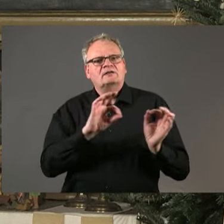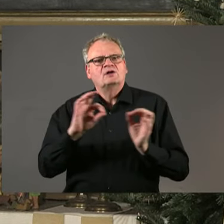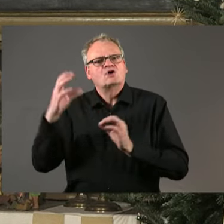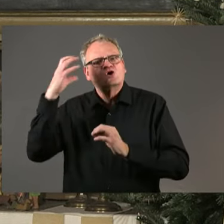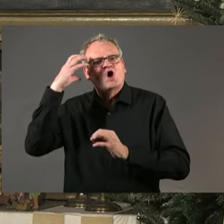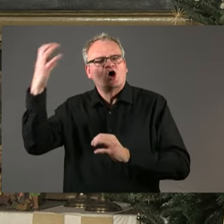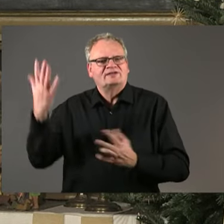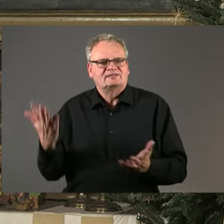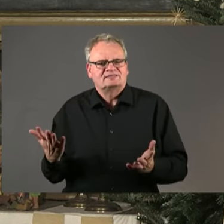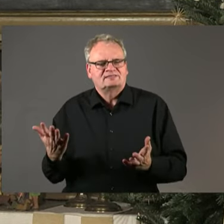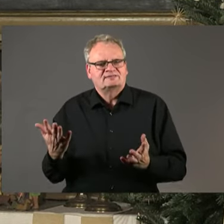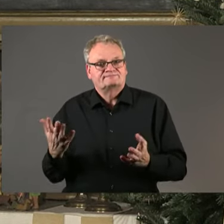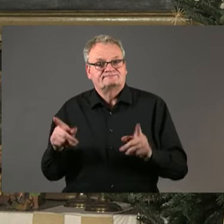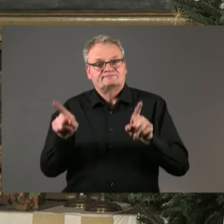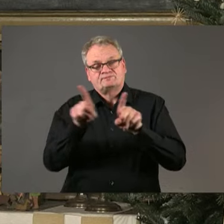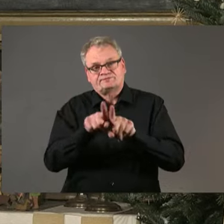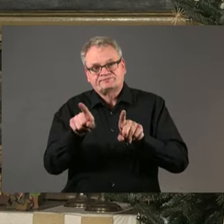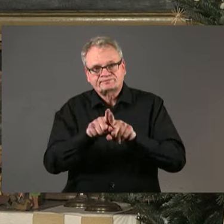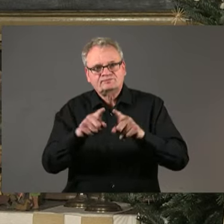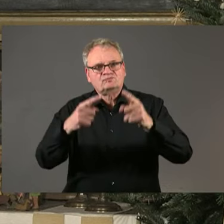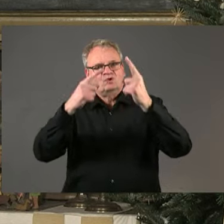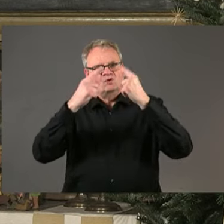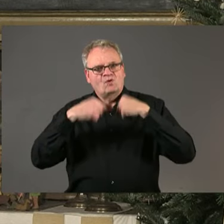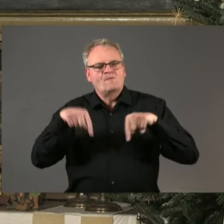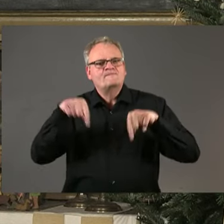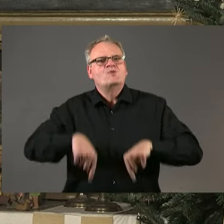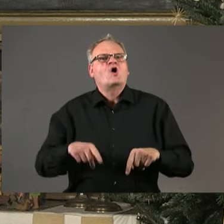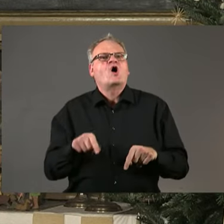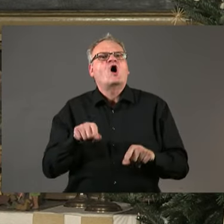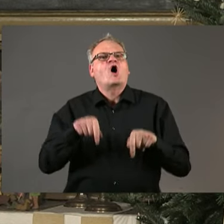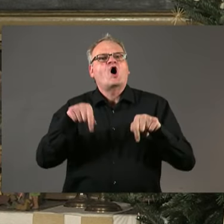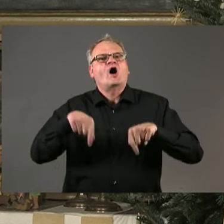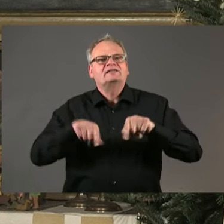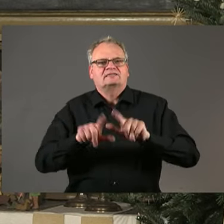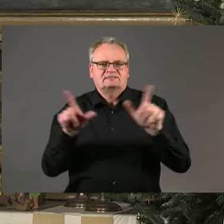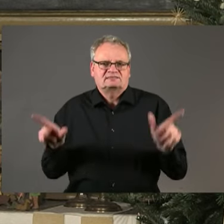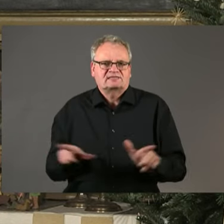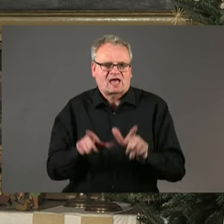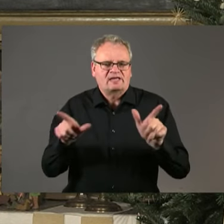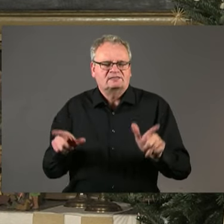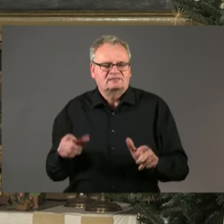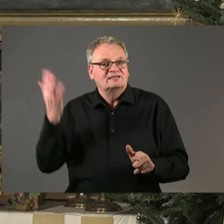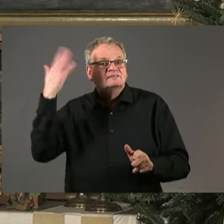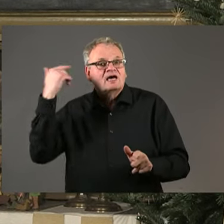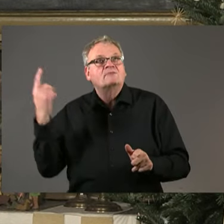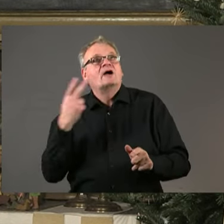Genauso wie wir heute suchen sie nach Orientierung in turbulenten Zeiten.